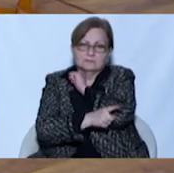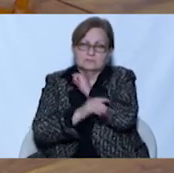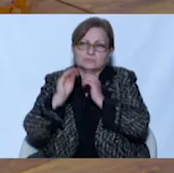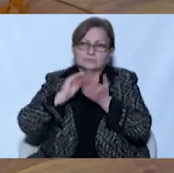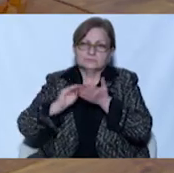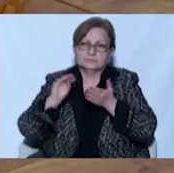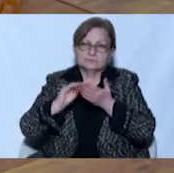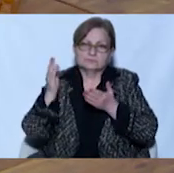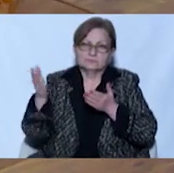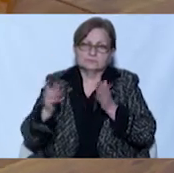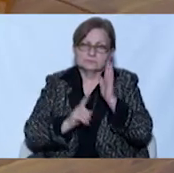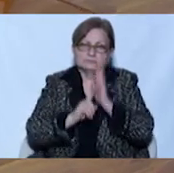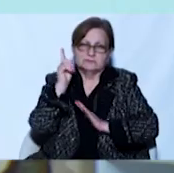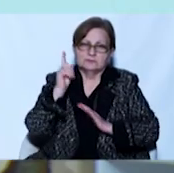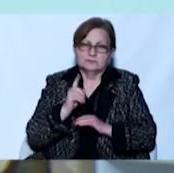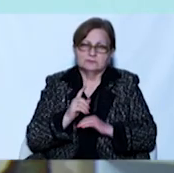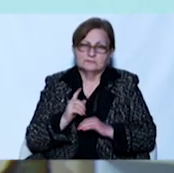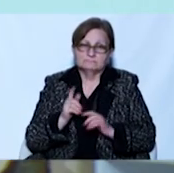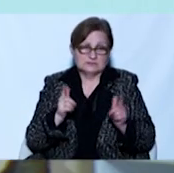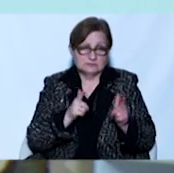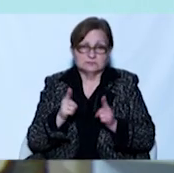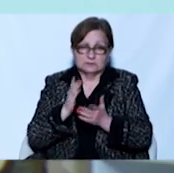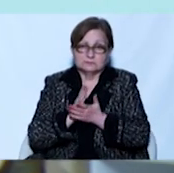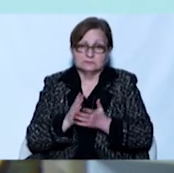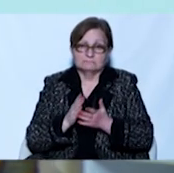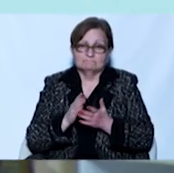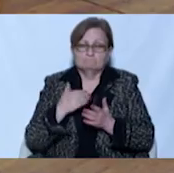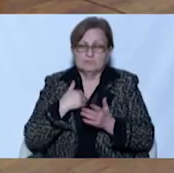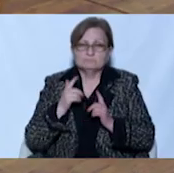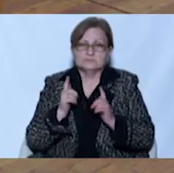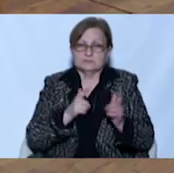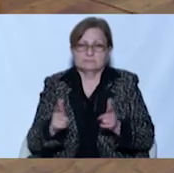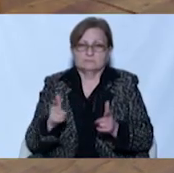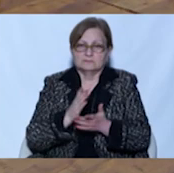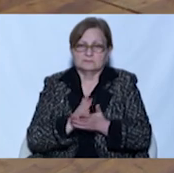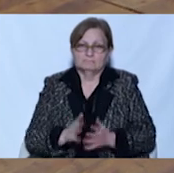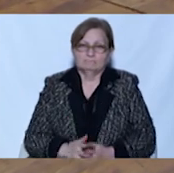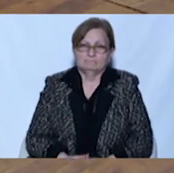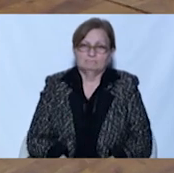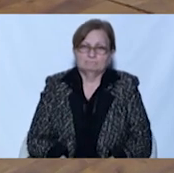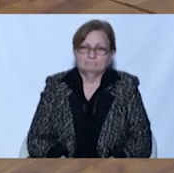წერია. დავიწყოთ. მზადა ვართ? მე მზადა ვარ.